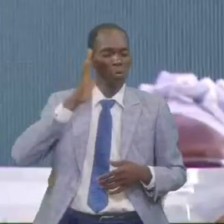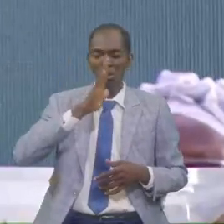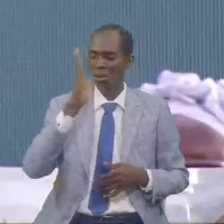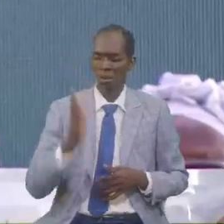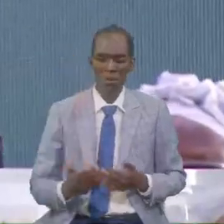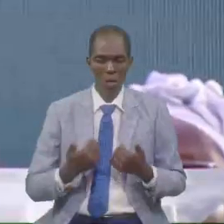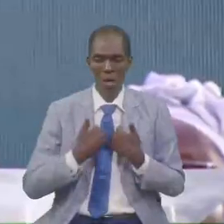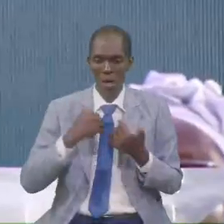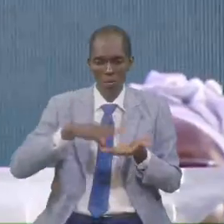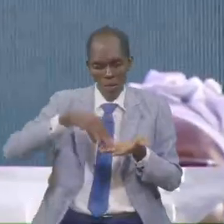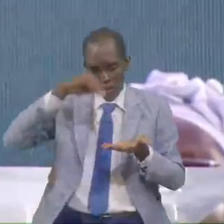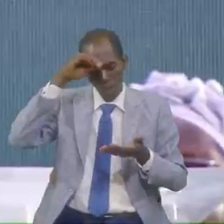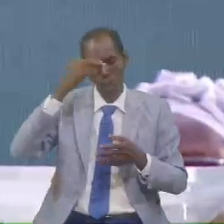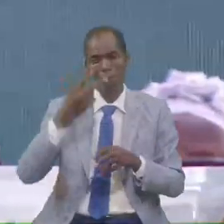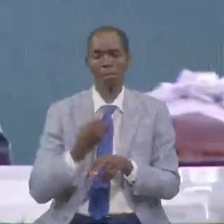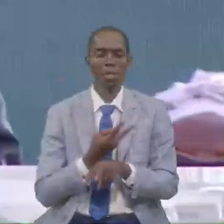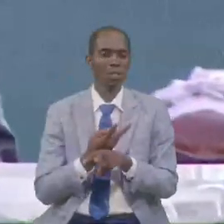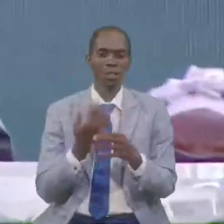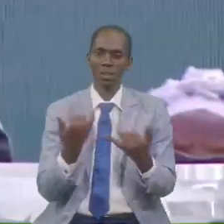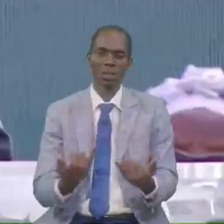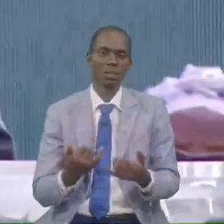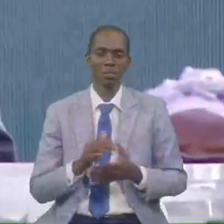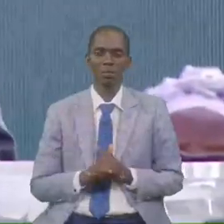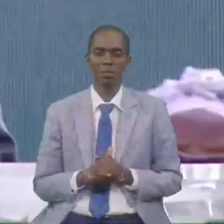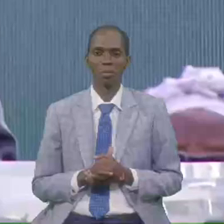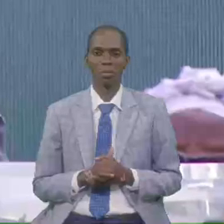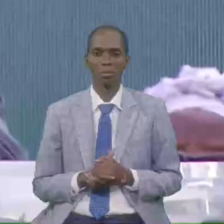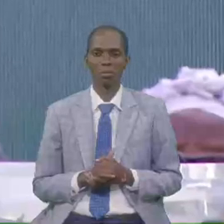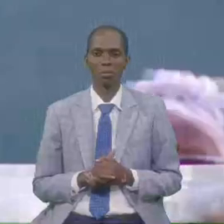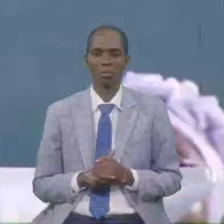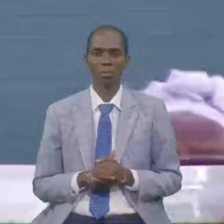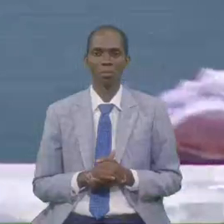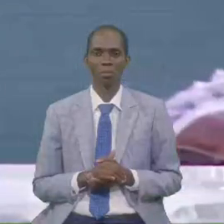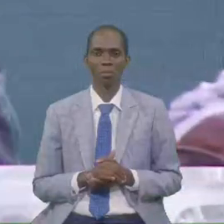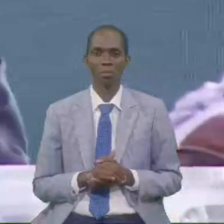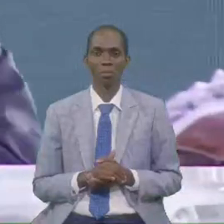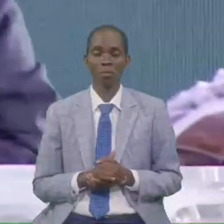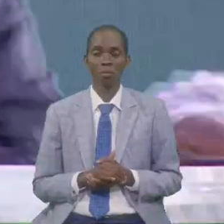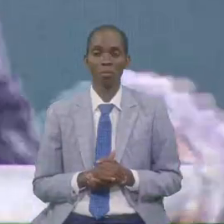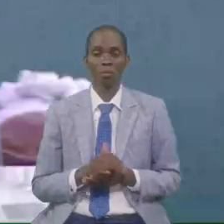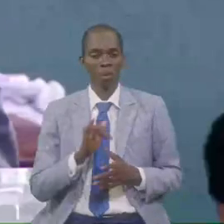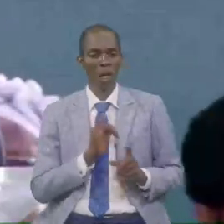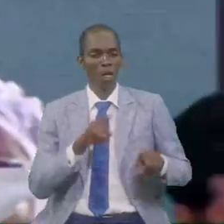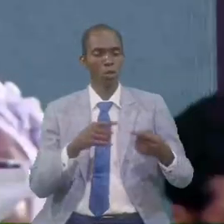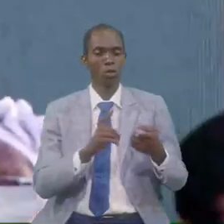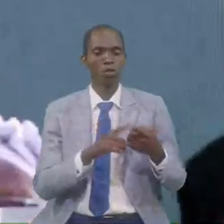Et que l'enseignant de mathématiques vient et nous fait rire, nous divertit. Nous n'allons jamais apprendre les